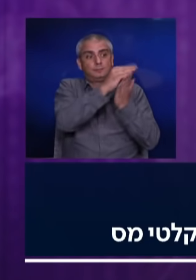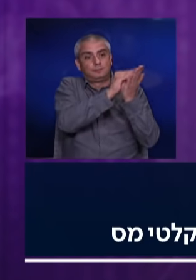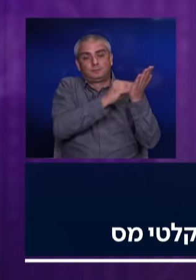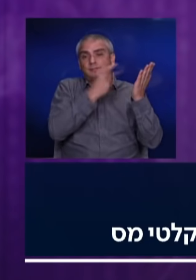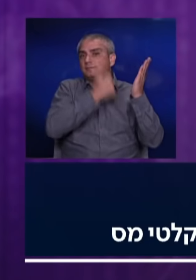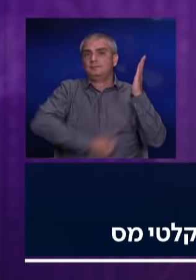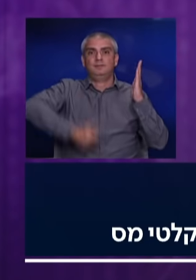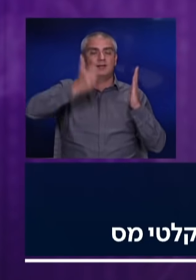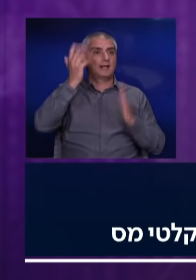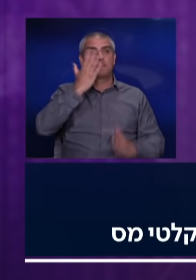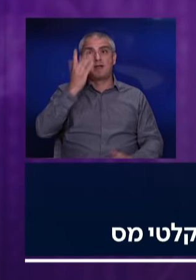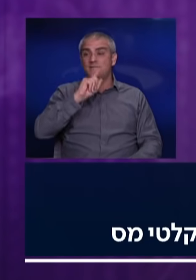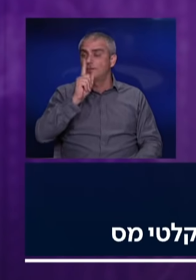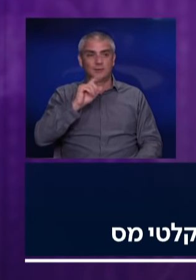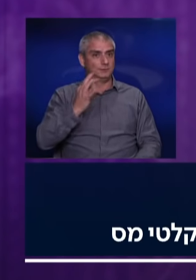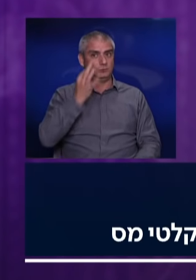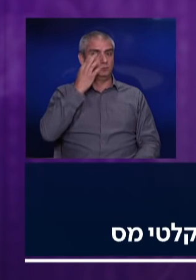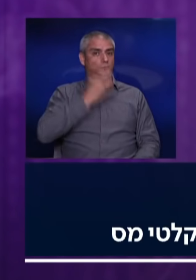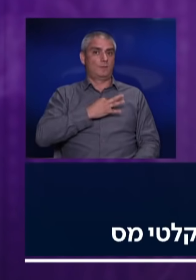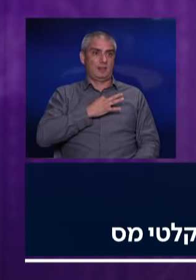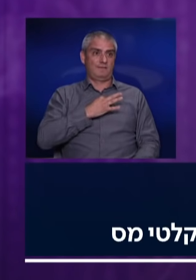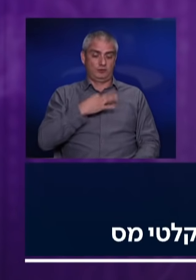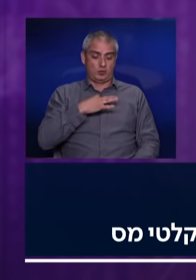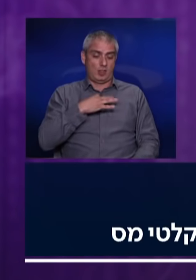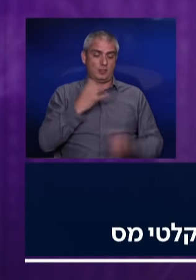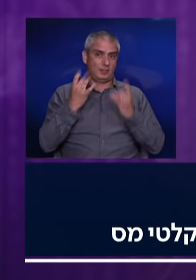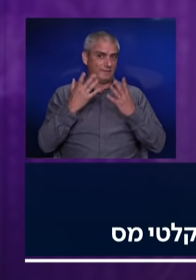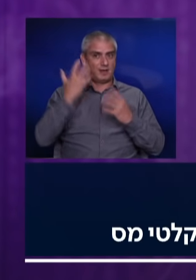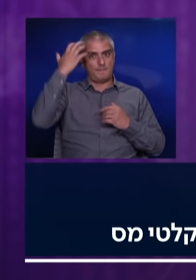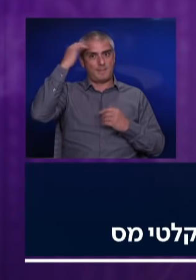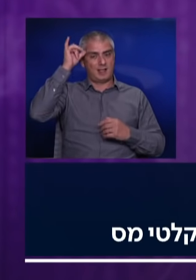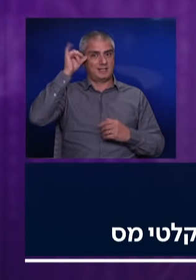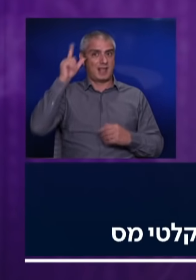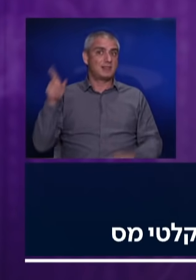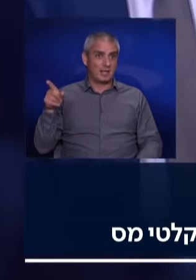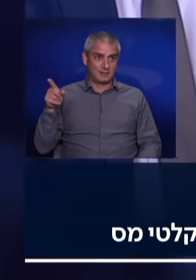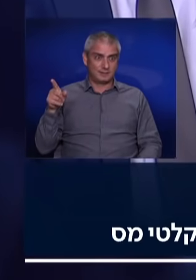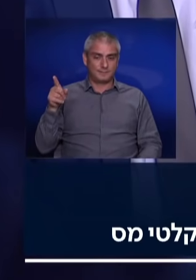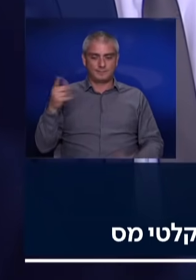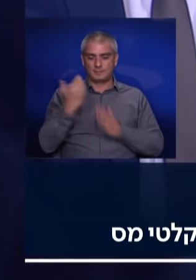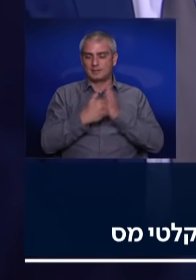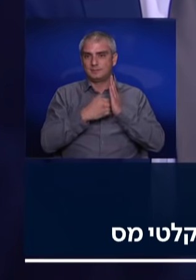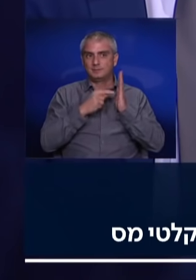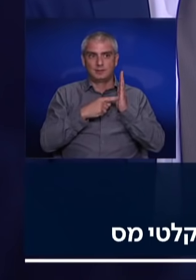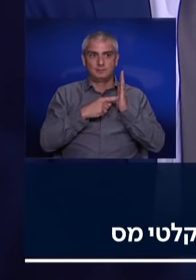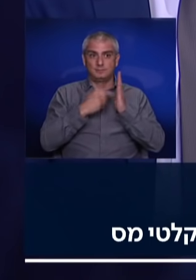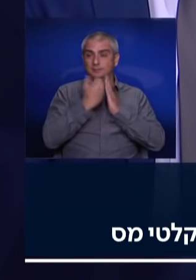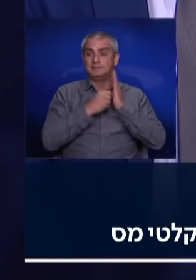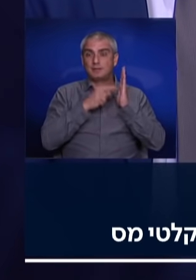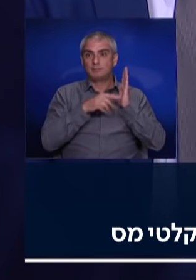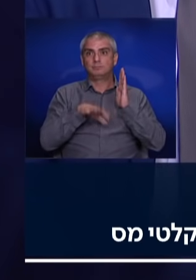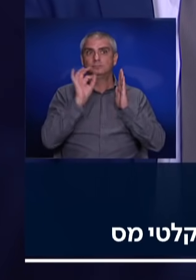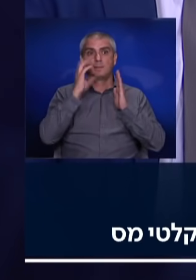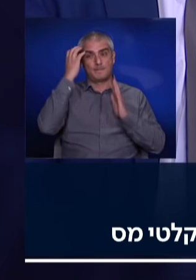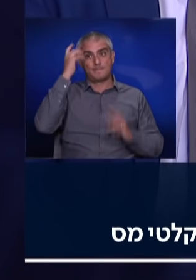מנהיגים במערב, אולי מי שתופס את תשומת הלב שלנו באופן טבעי הוא המלך עבדאללה, המלך ירדן. במסמכים הללו, מהמסמכים הללו עולה כי